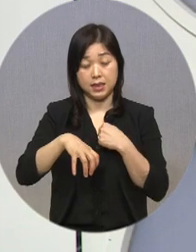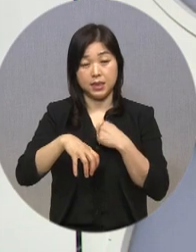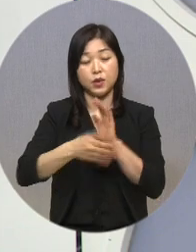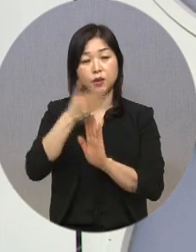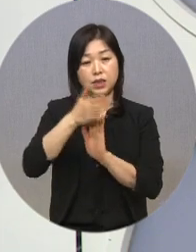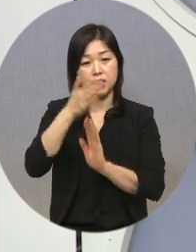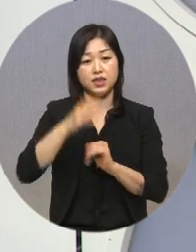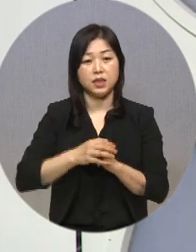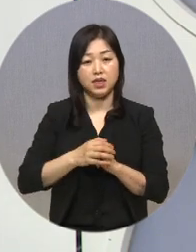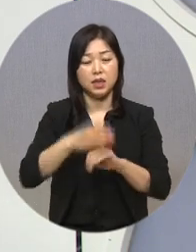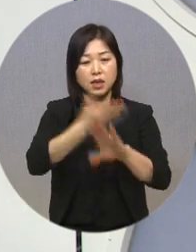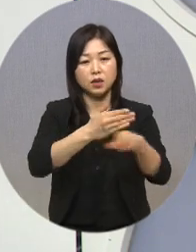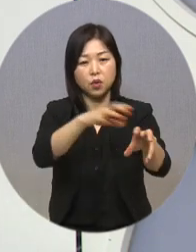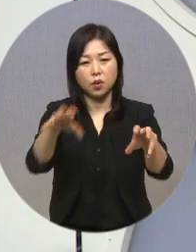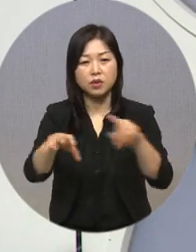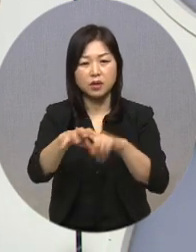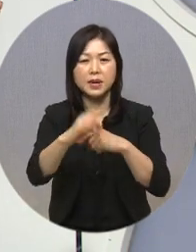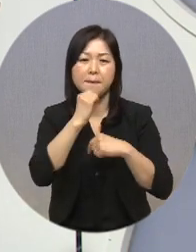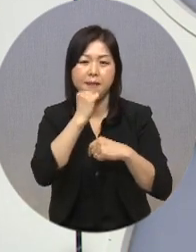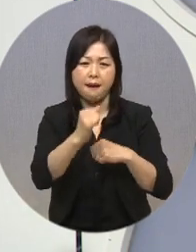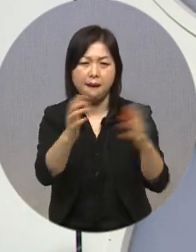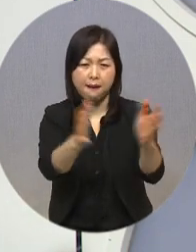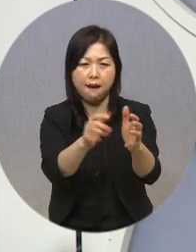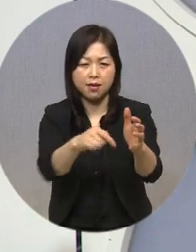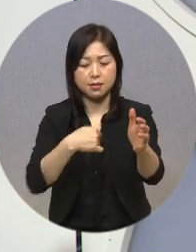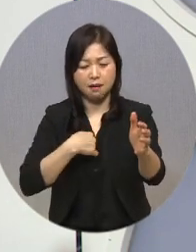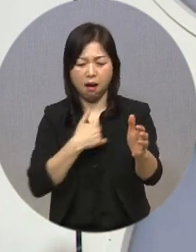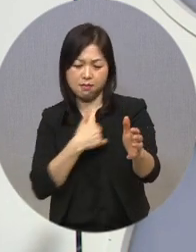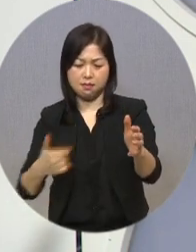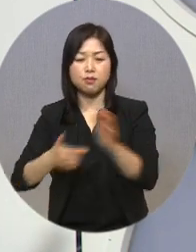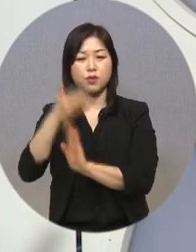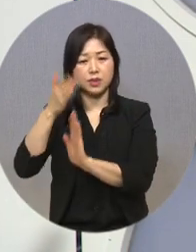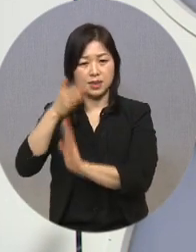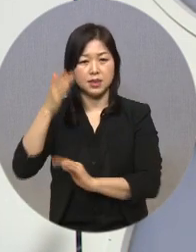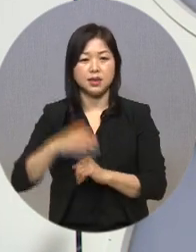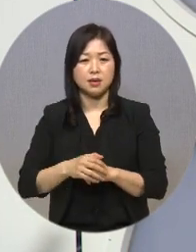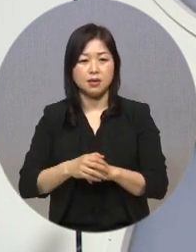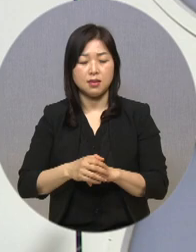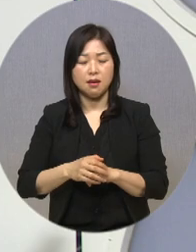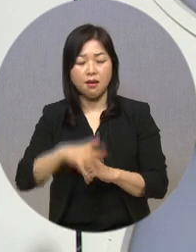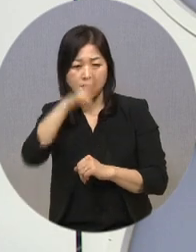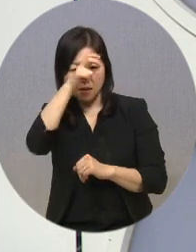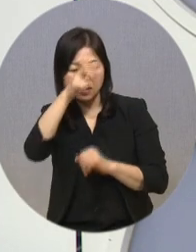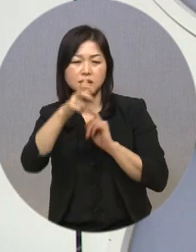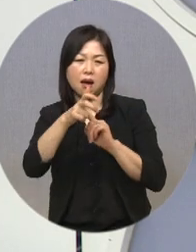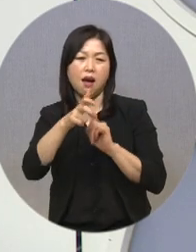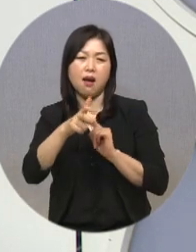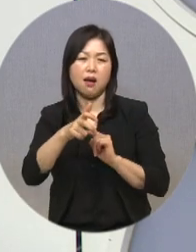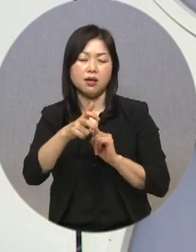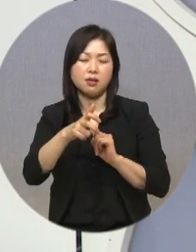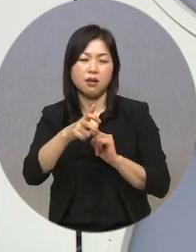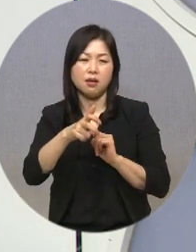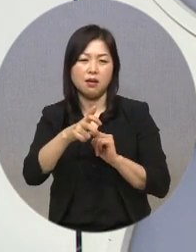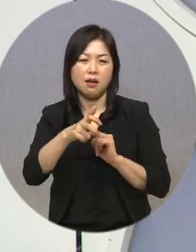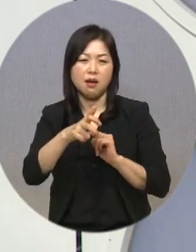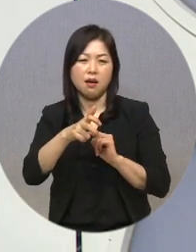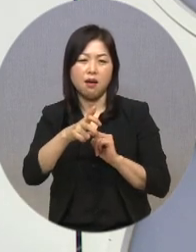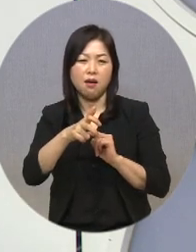데는 조그만 도시니까 우린 큰 도시입니다. 또 경찰을 보내달라 그래서 경찰서장을 불러갖고